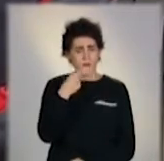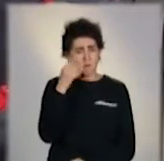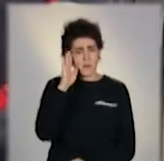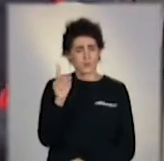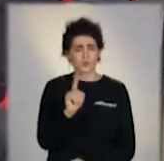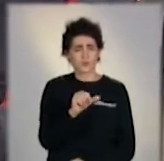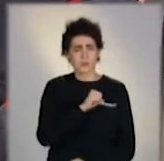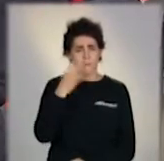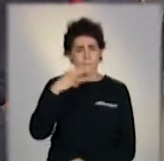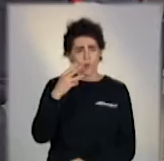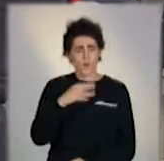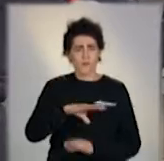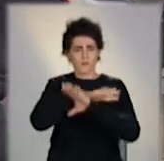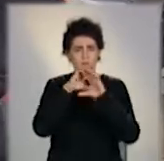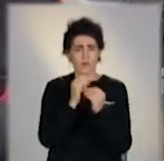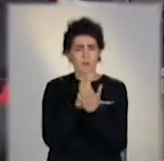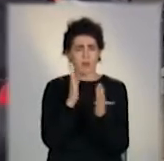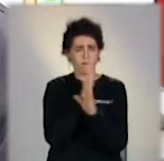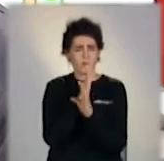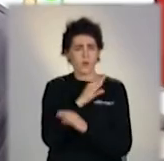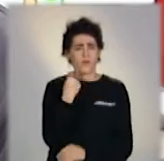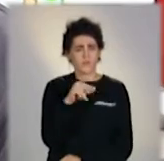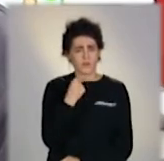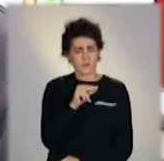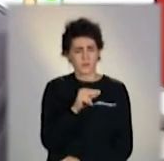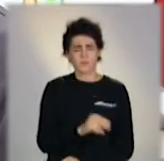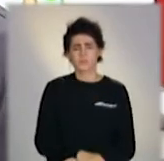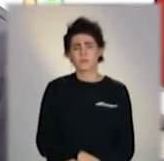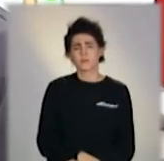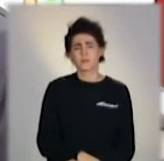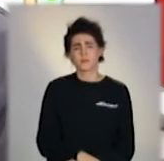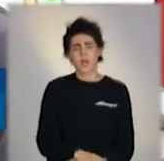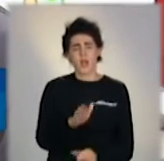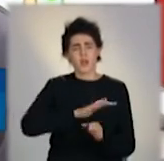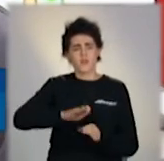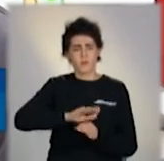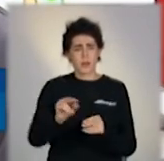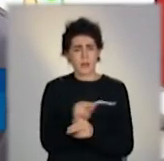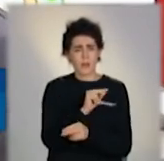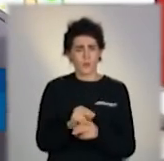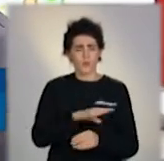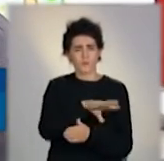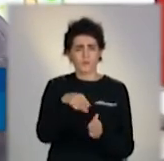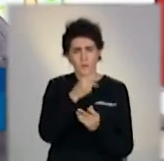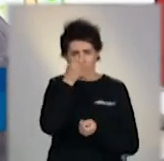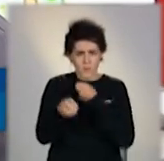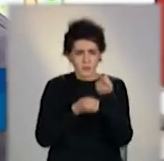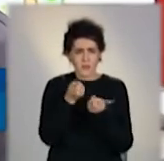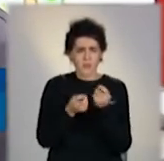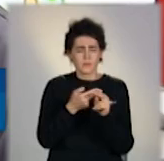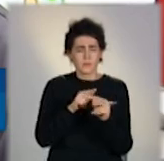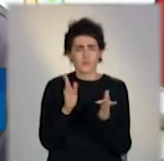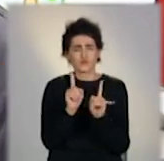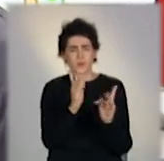модернизация агрегатів матиме й екологічний ефект. Выполнение ремонта приводит все мелкие дефекты, которые были в